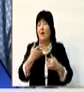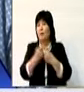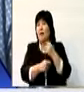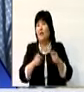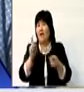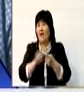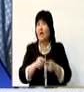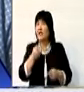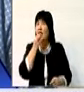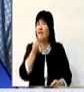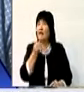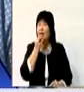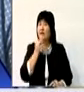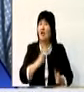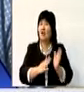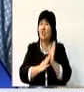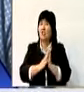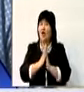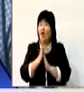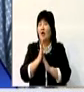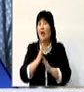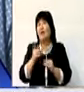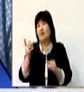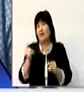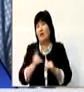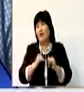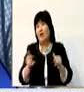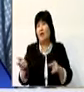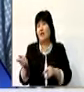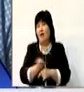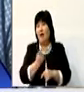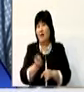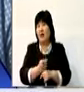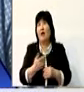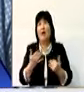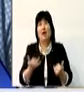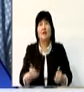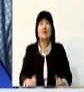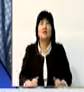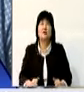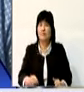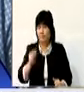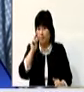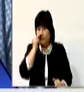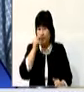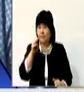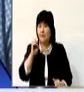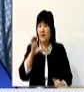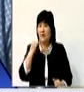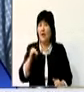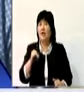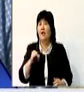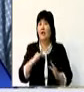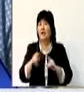ерте шығарып өнімді нарыққа. Осы мына қазіргі Шымкент Жетісай өңірімен қатар